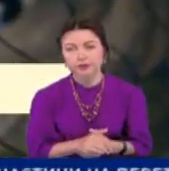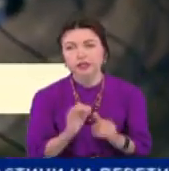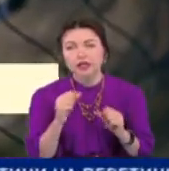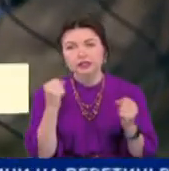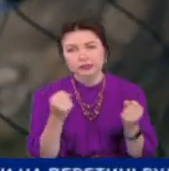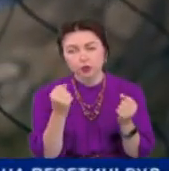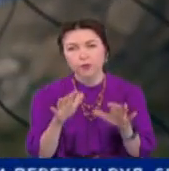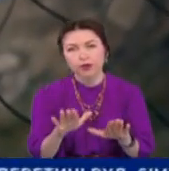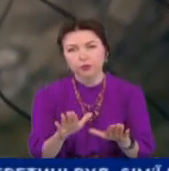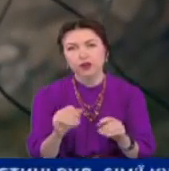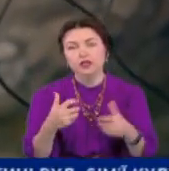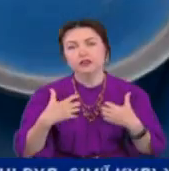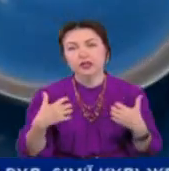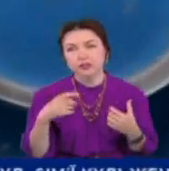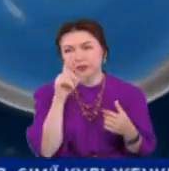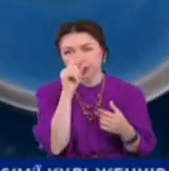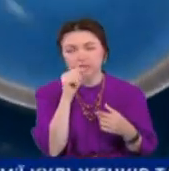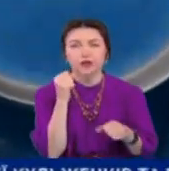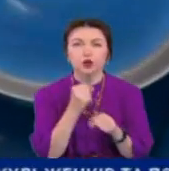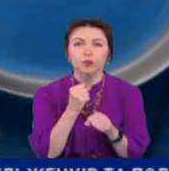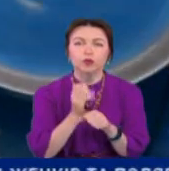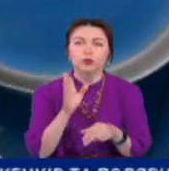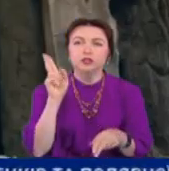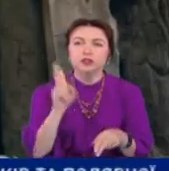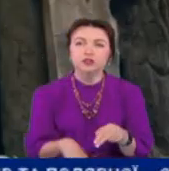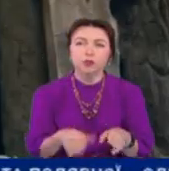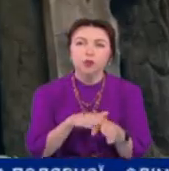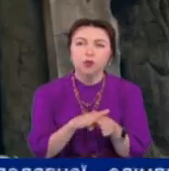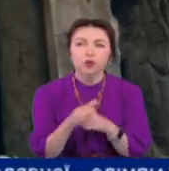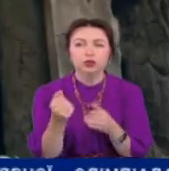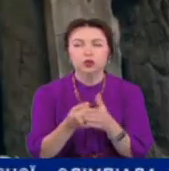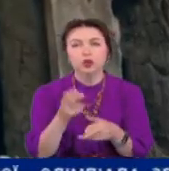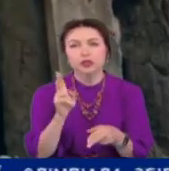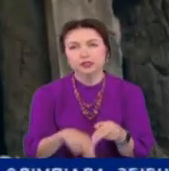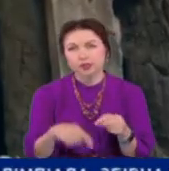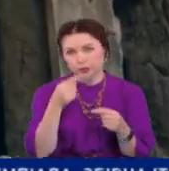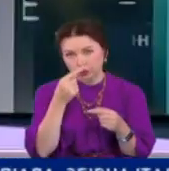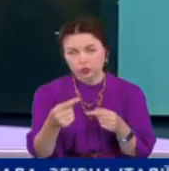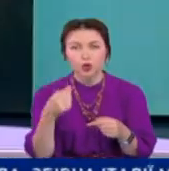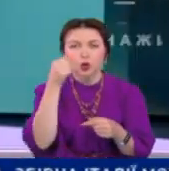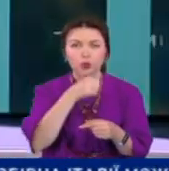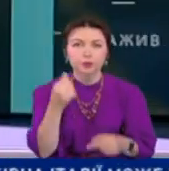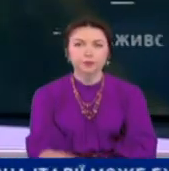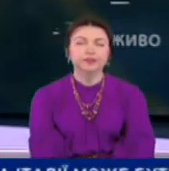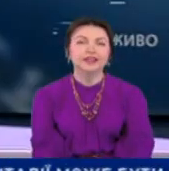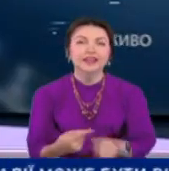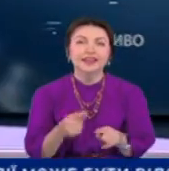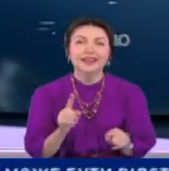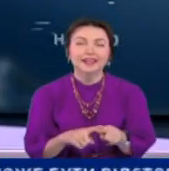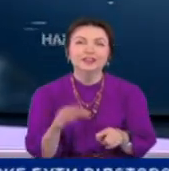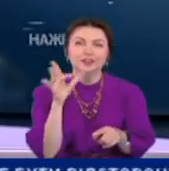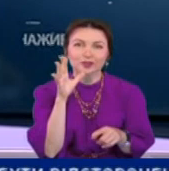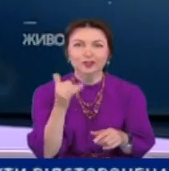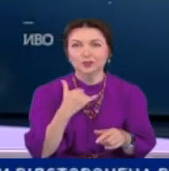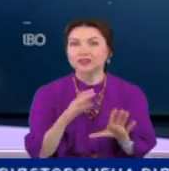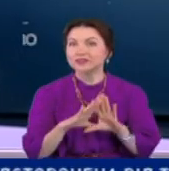зимового перебування тварин та птахів. Роботи будуть завершені в повному обсязі до кінця поточного року. І на цю годину